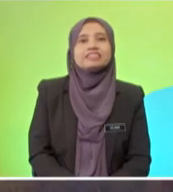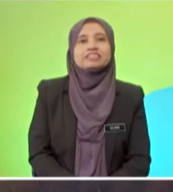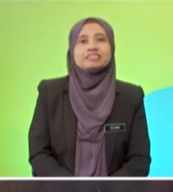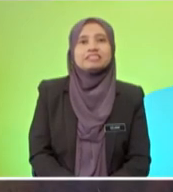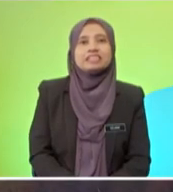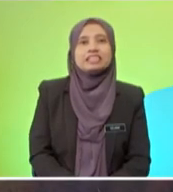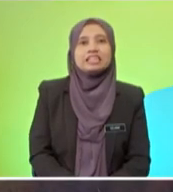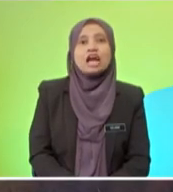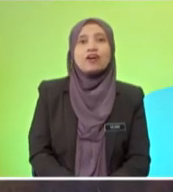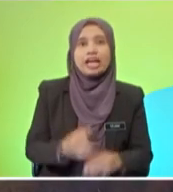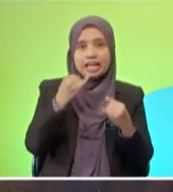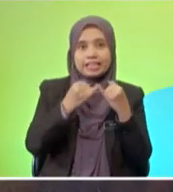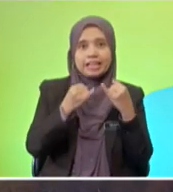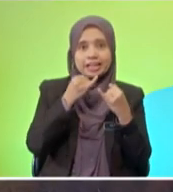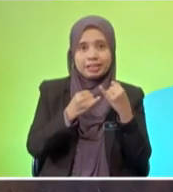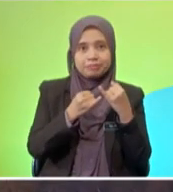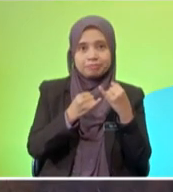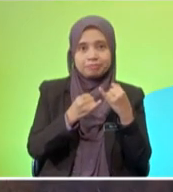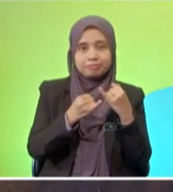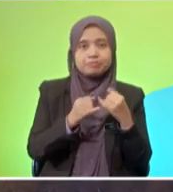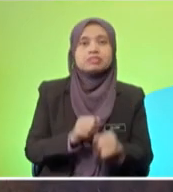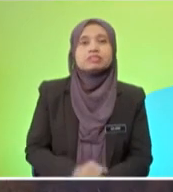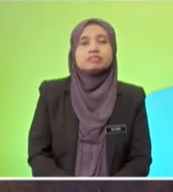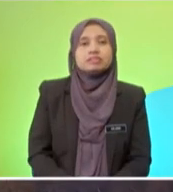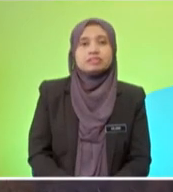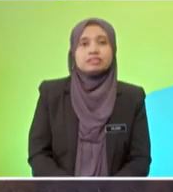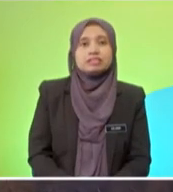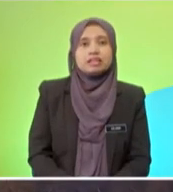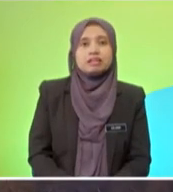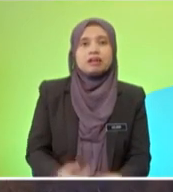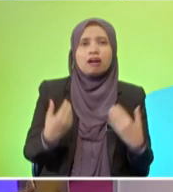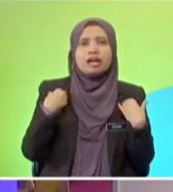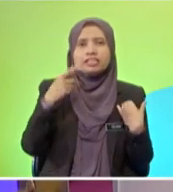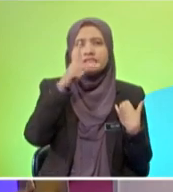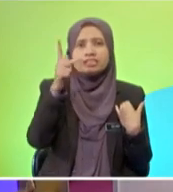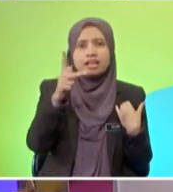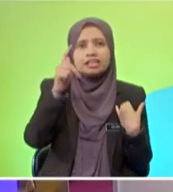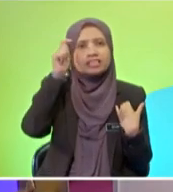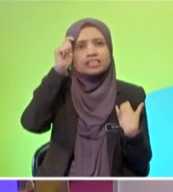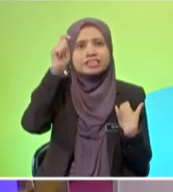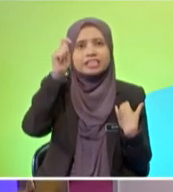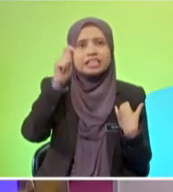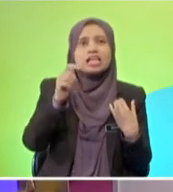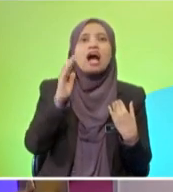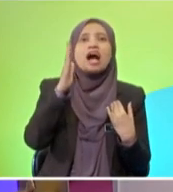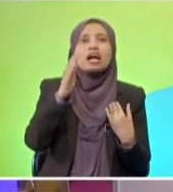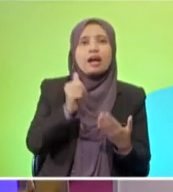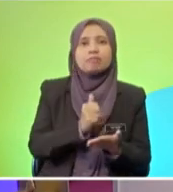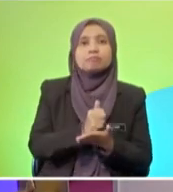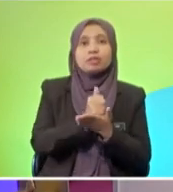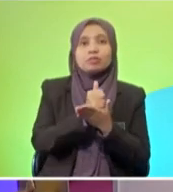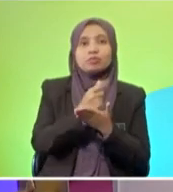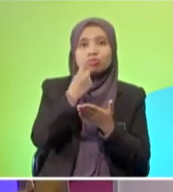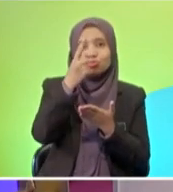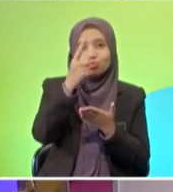teka-teki yang terakhir kita coba Adakah betul Adakah teka-teki ini akan membantu Rina menggunakan roket